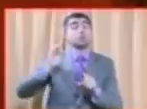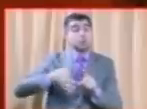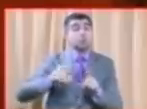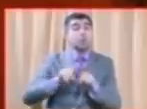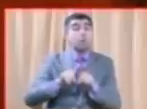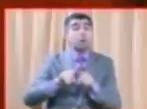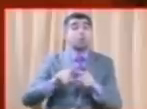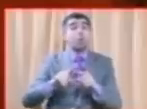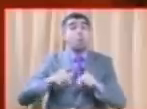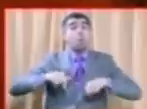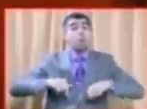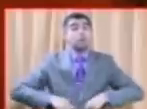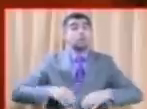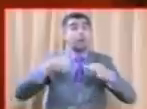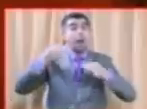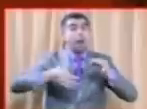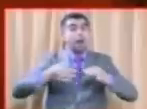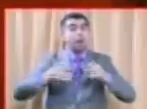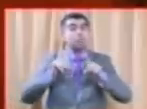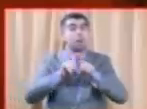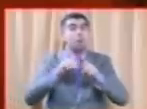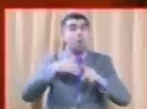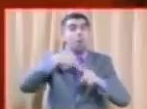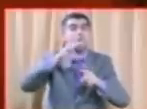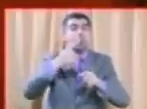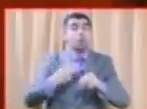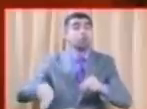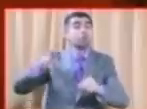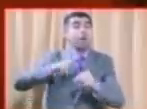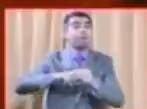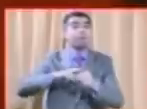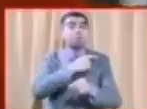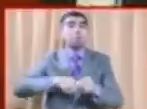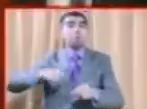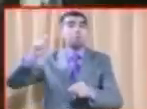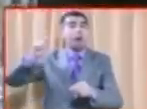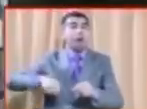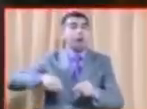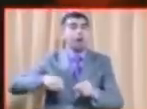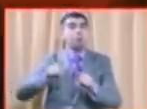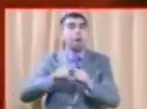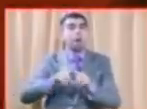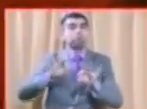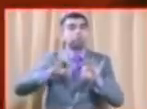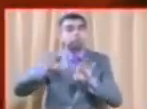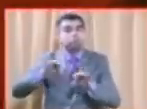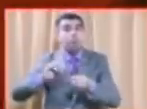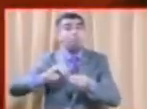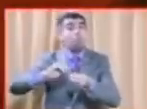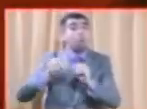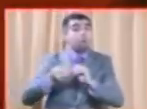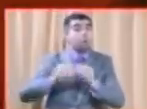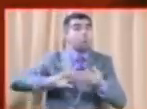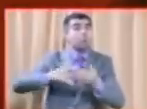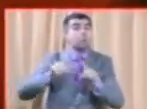يمكن لوزير العدل أن يبلغ إلى الوكيل العام للملك ما يصل إلى علمه من مخالفات للقانون الجنائي وأن يأمره